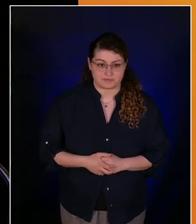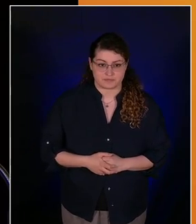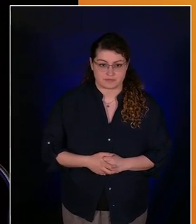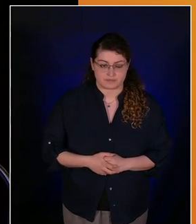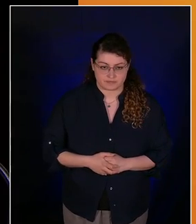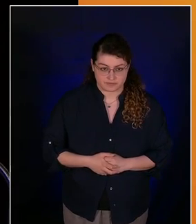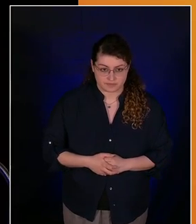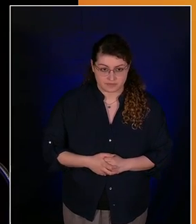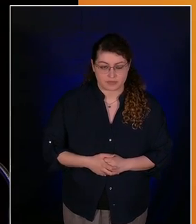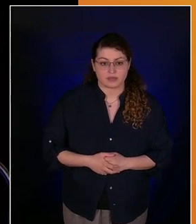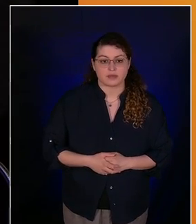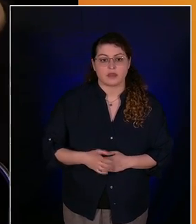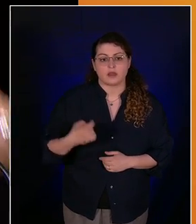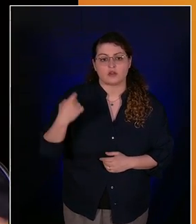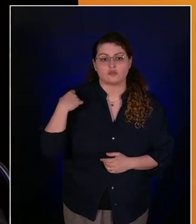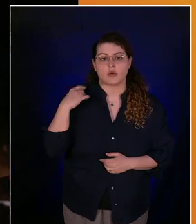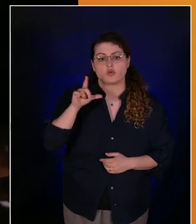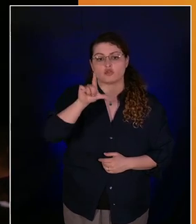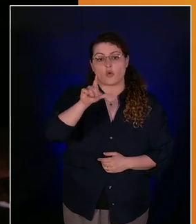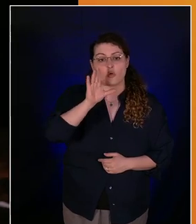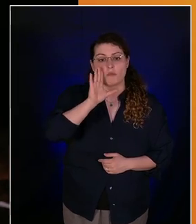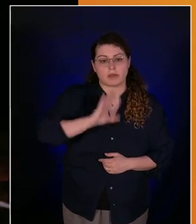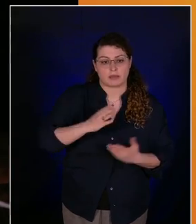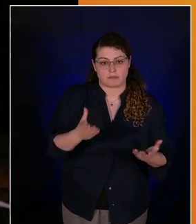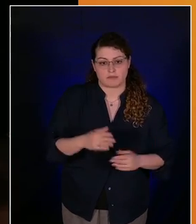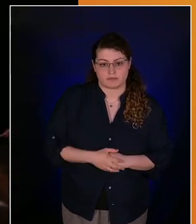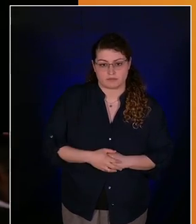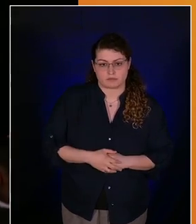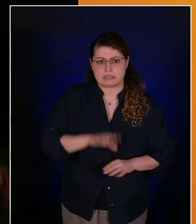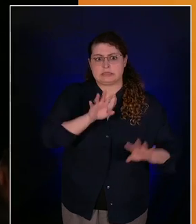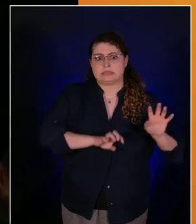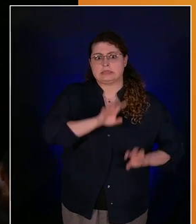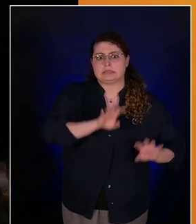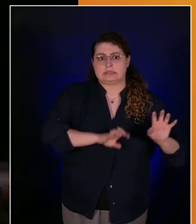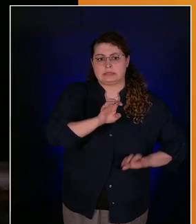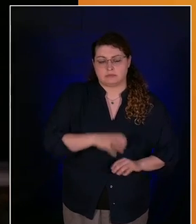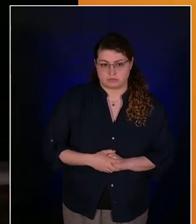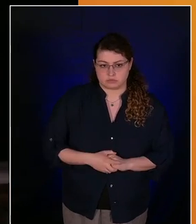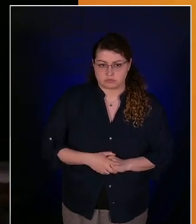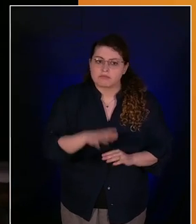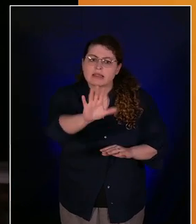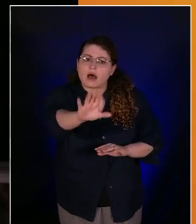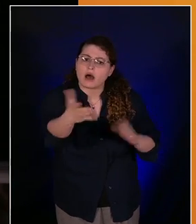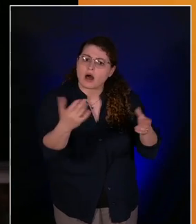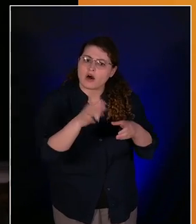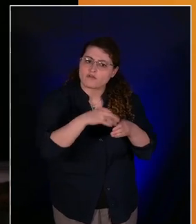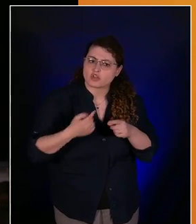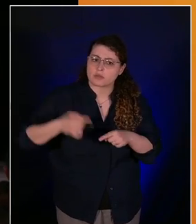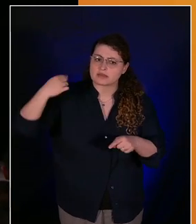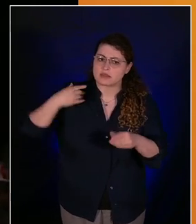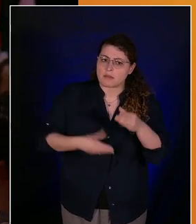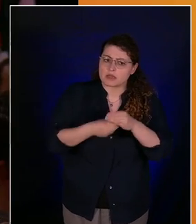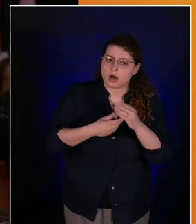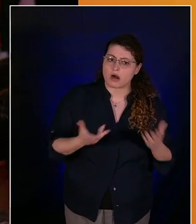donc le micro numéro 2 pour l'instant euh tu m'as dit qu'on voter là sur le précédent